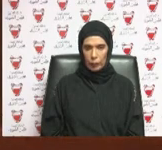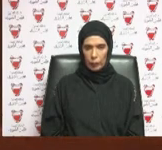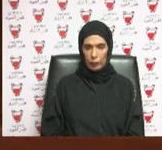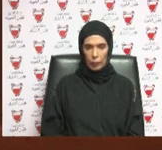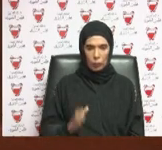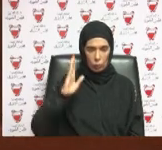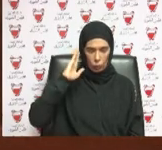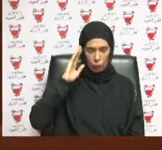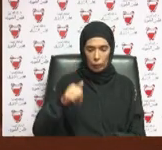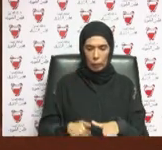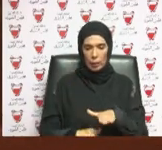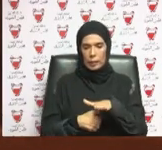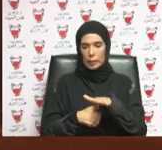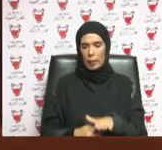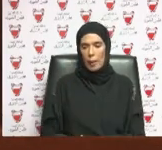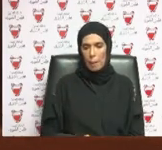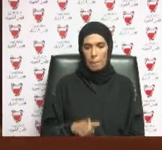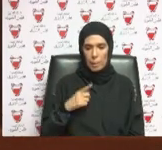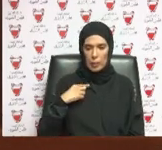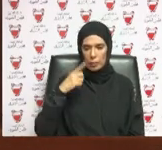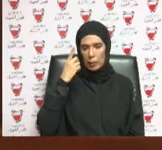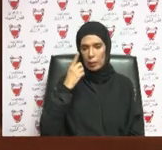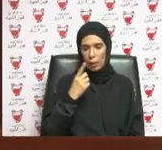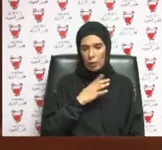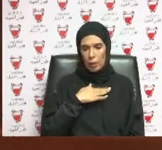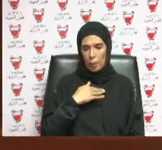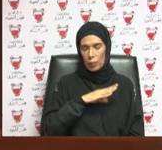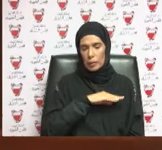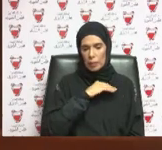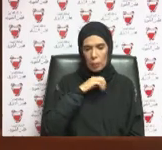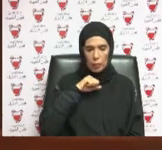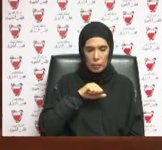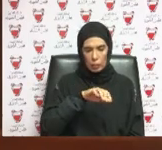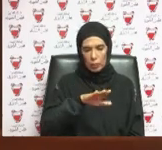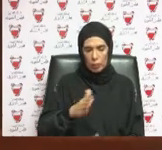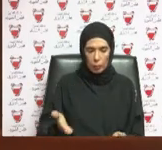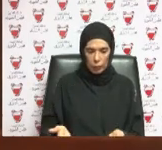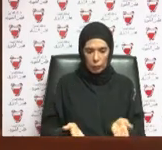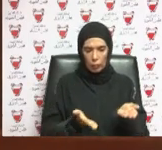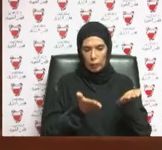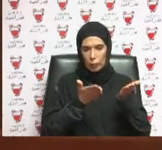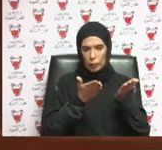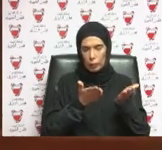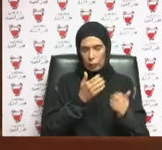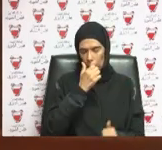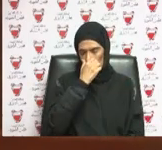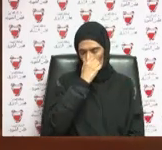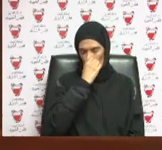شكرا معالي الرئيس. بسم الله الرحمن الرحيم، والصلاة والسلام على الرسول الكريم صلى الله عليه